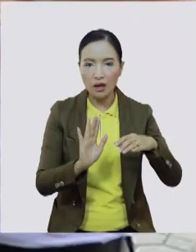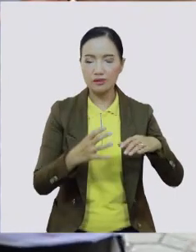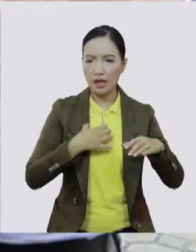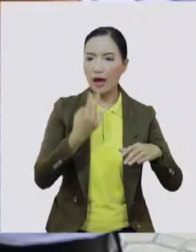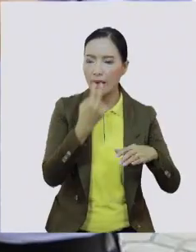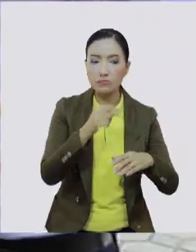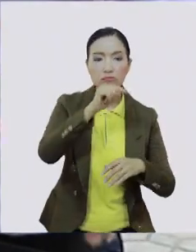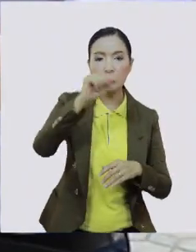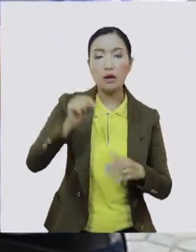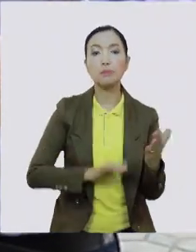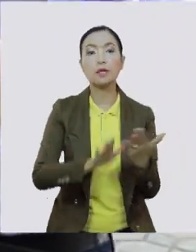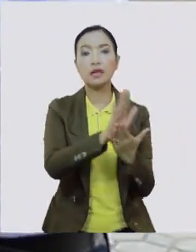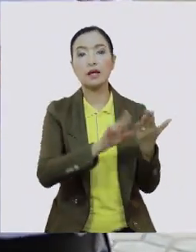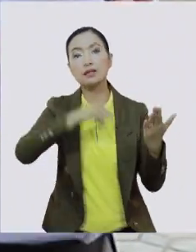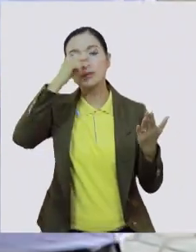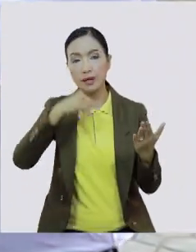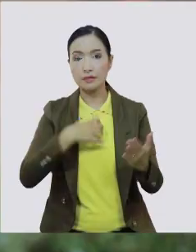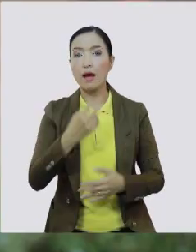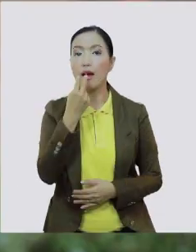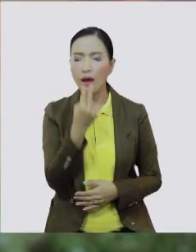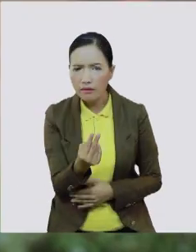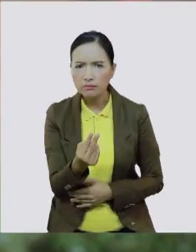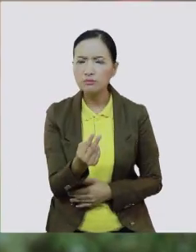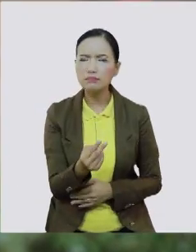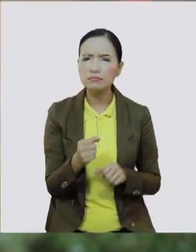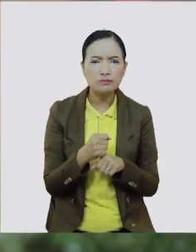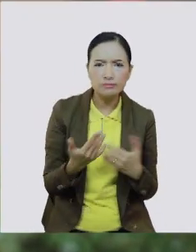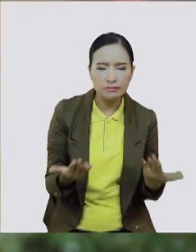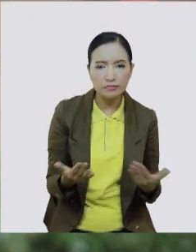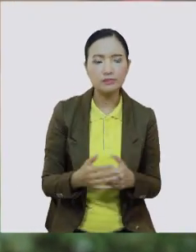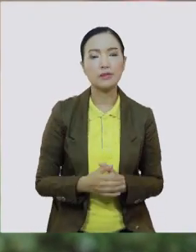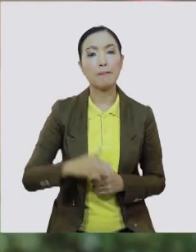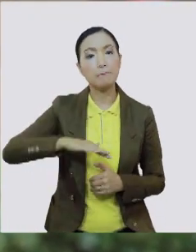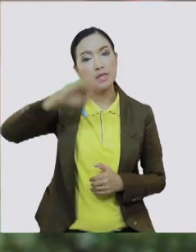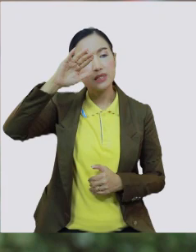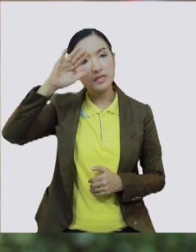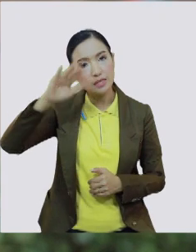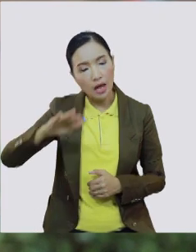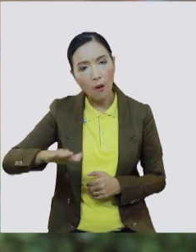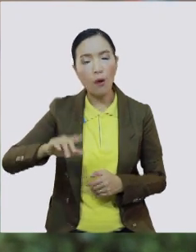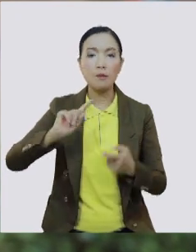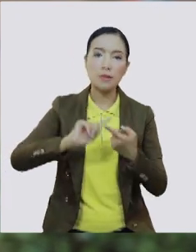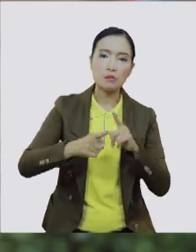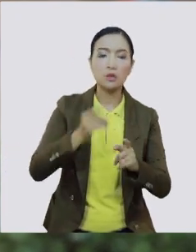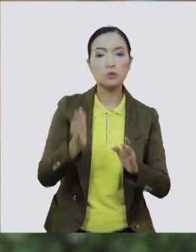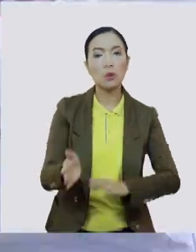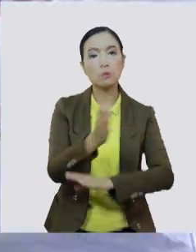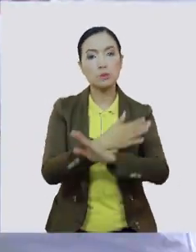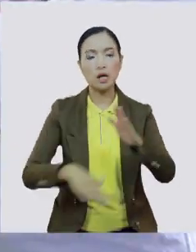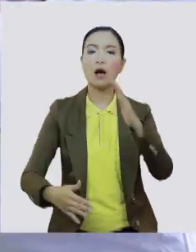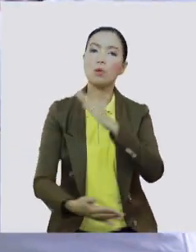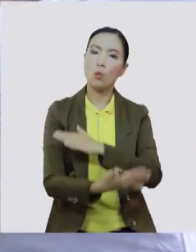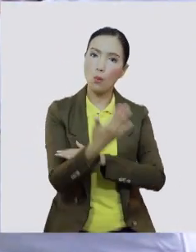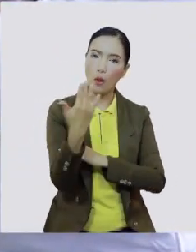เราอยากเห็นภาพแบบนี้มันเกิดขึ้นในประเทศไทยยังไงบ้าง หนูว่าพี่ๆเพื่อนๆน้องๆคนไหนที่แบบเป็นคนพิการ อ ่ะเข